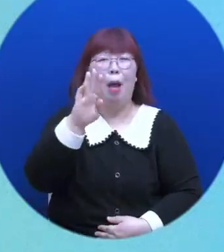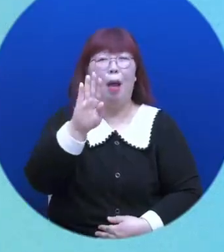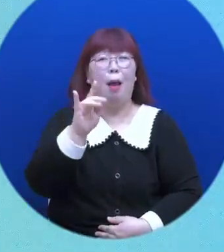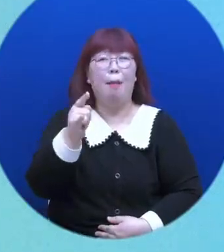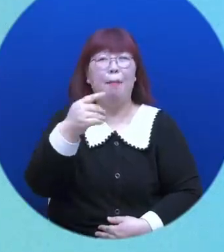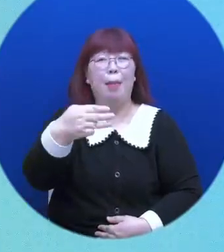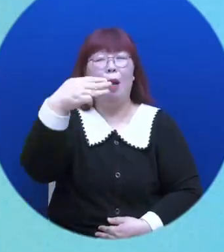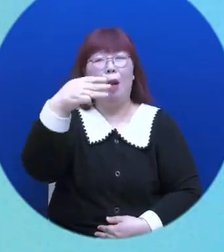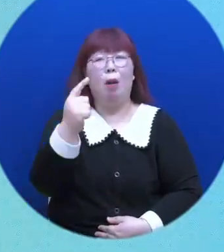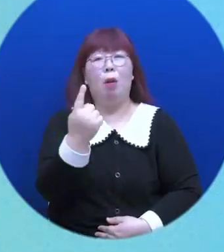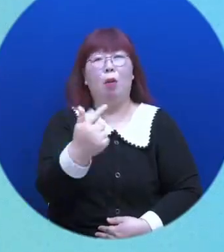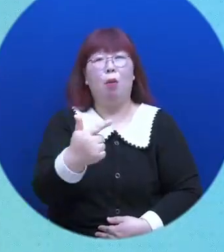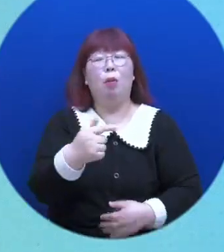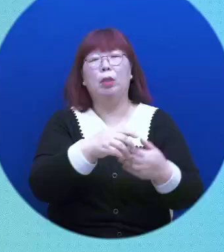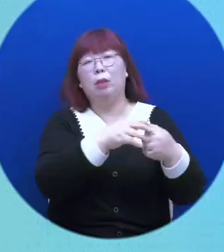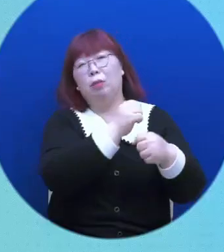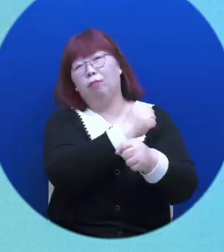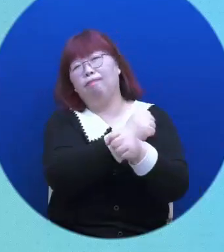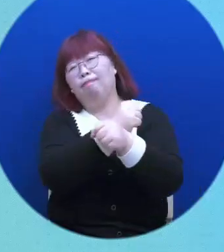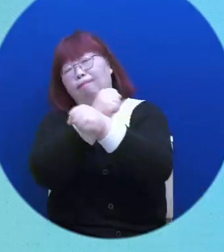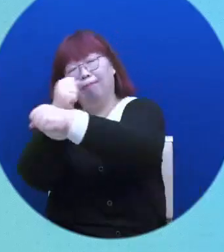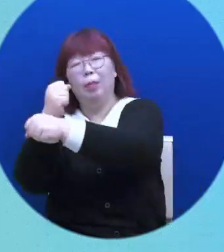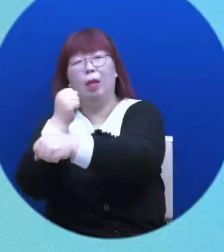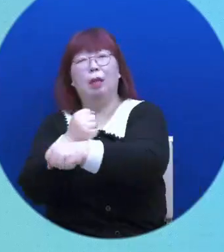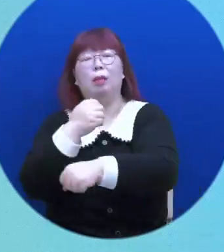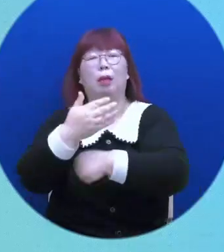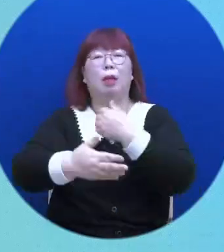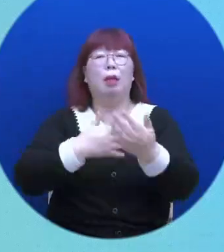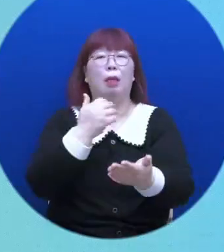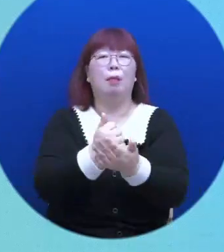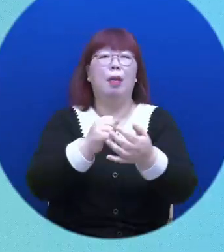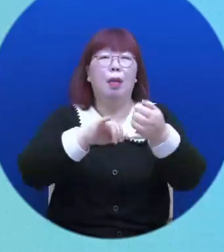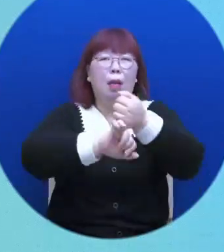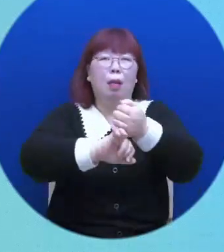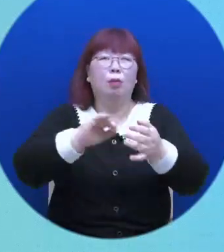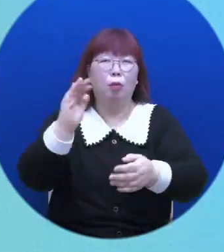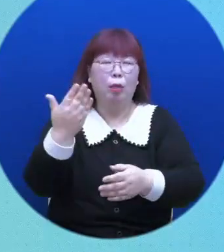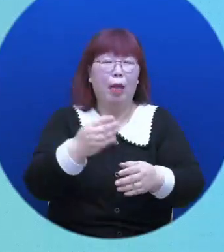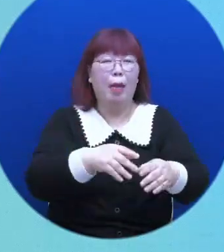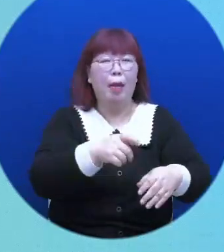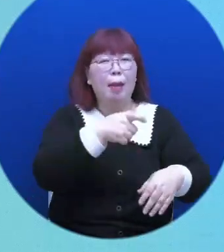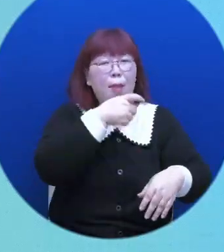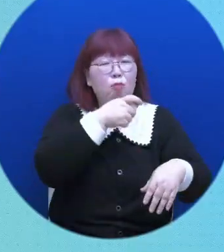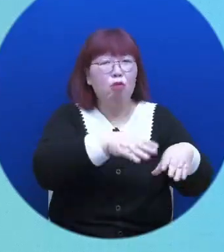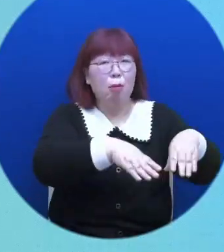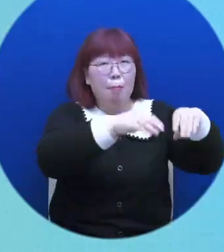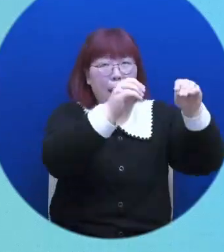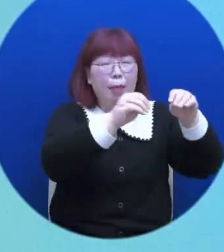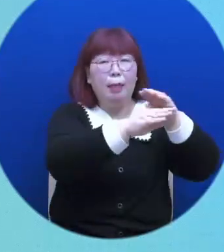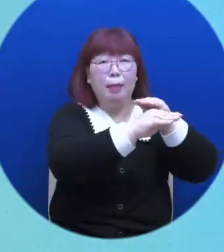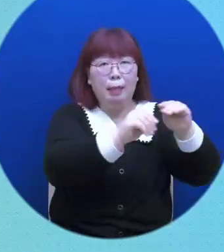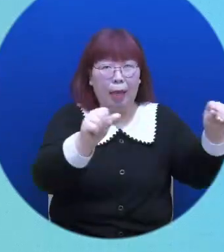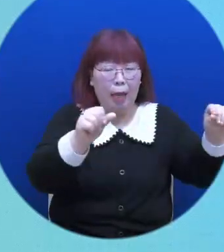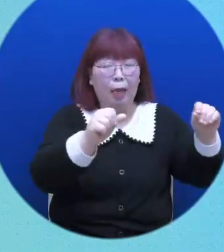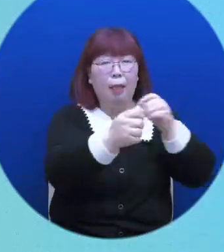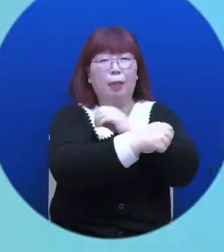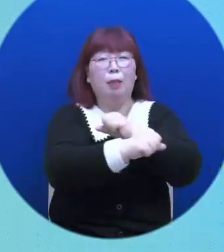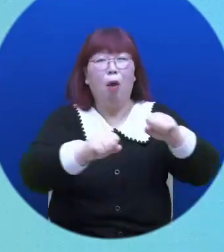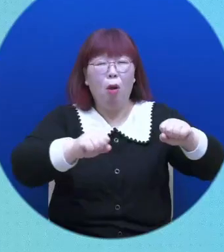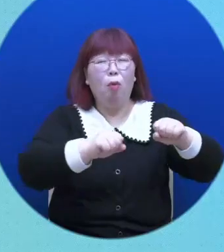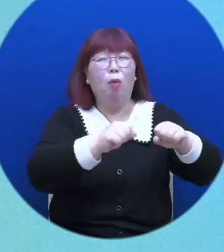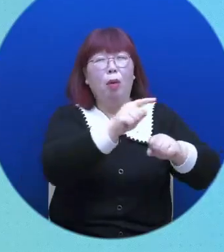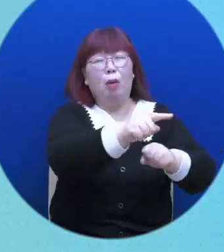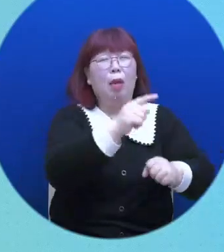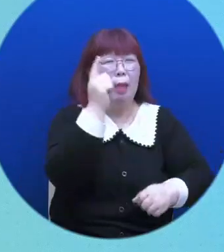끌려가서 너희들에게 하나님의 약속된 사막의 에덴 광야가 여호와의 동산과